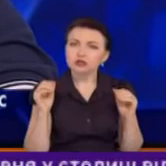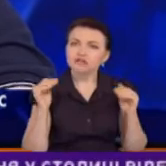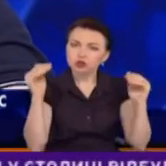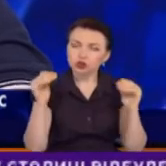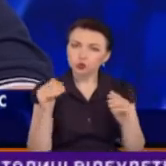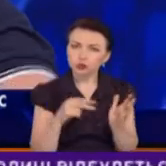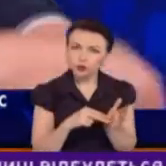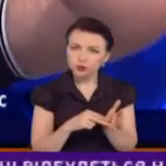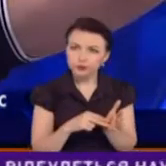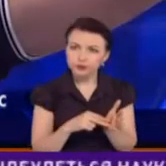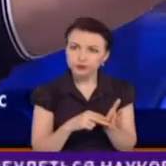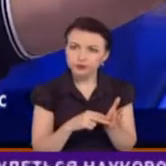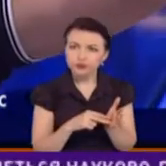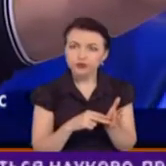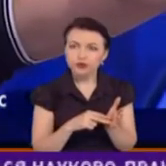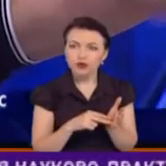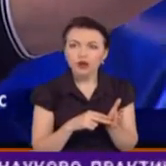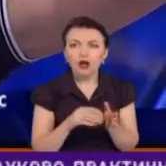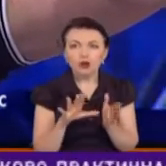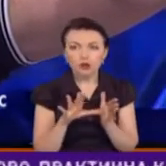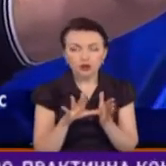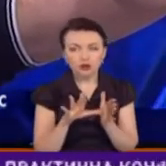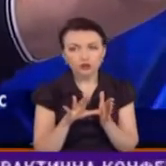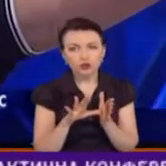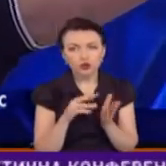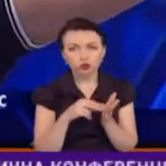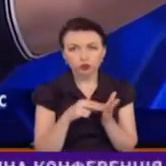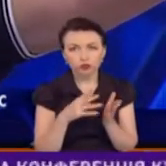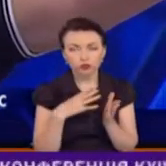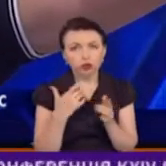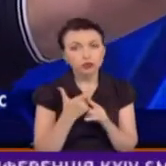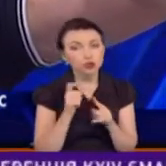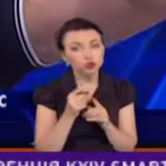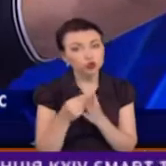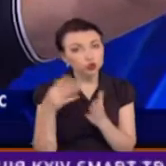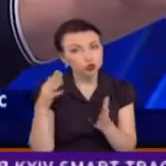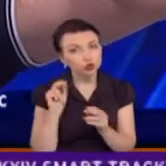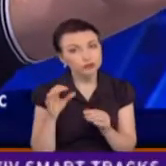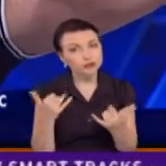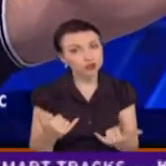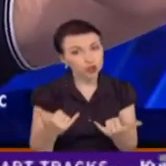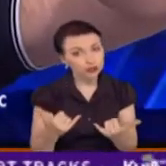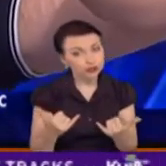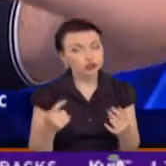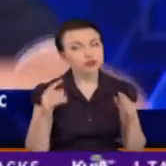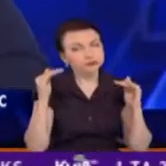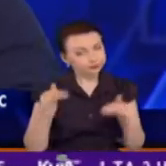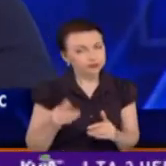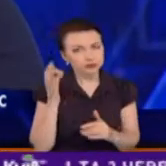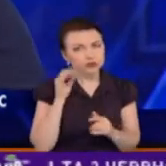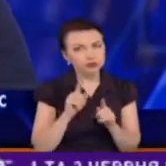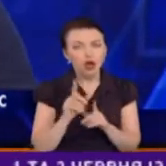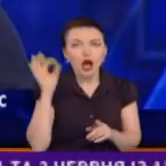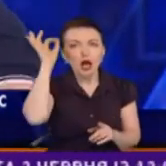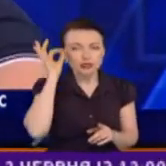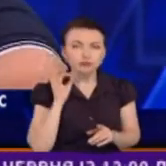ціною. Розумієте? Тобто, дійсно, вона на той час по собівартості була значно дорожча, ніж зараз. Елементна база зараз дешевша. Але